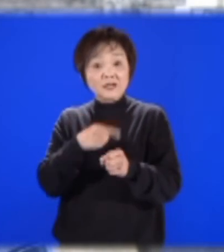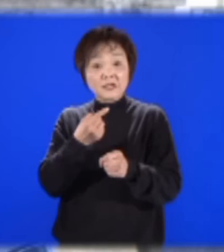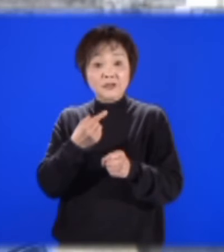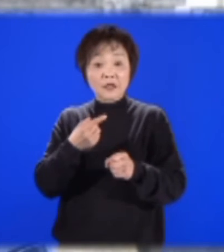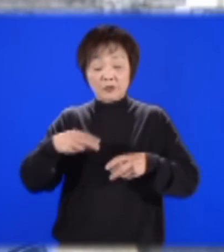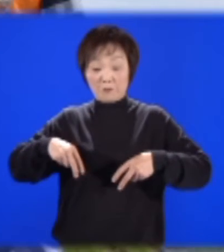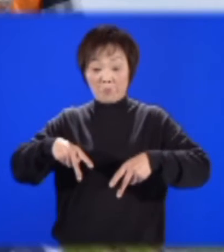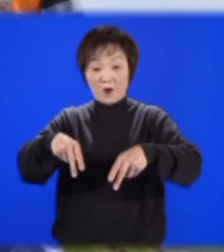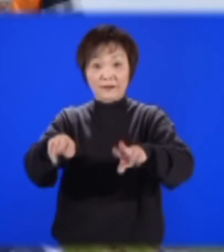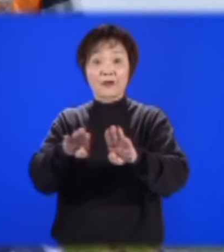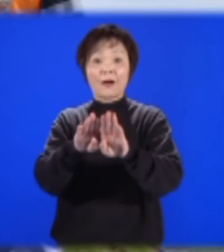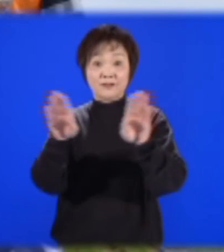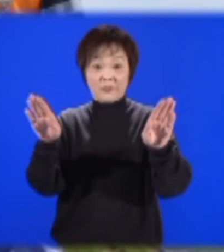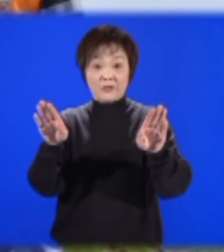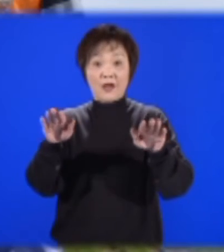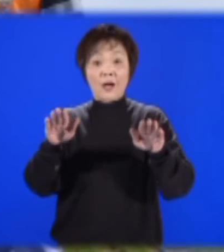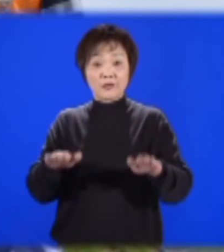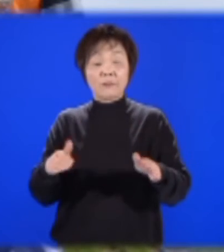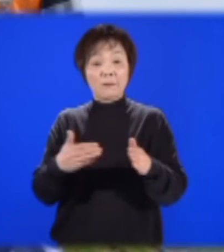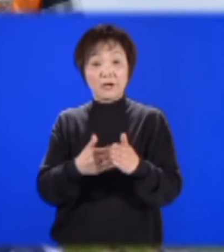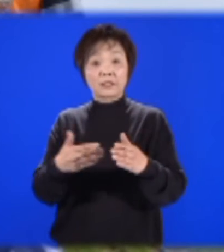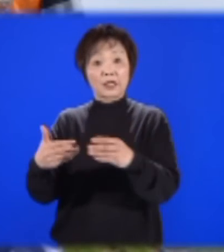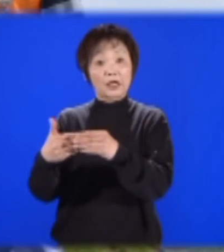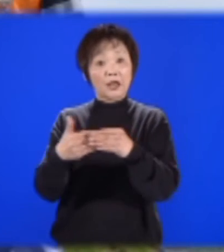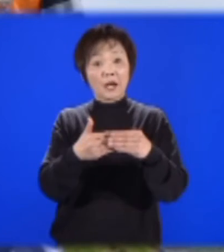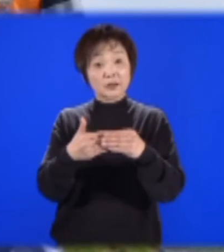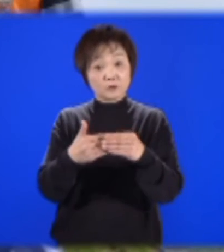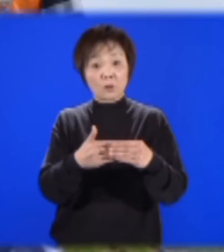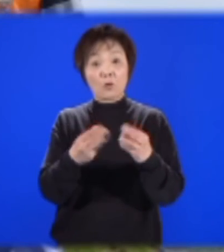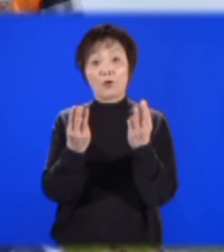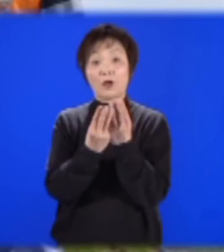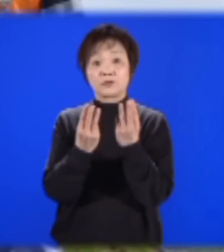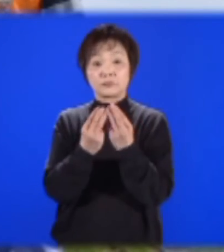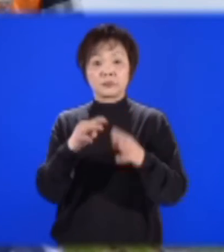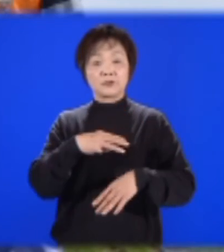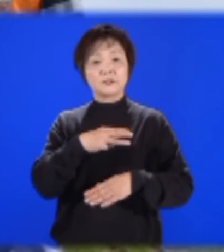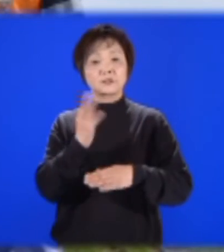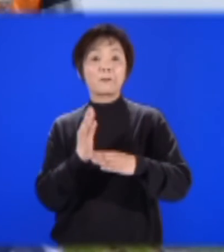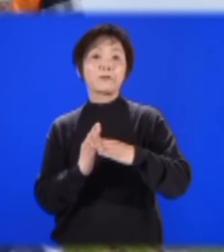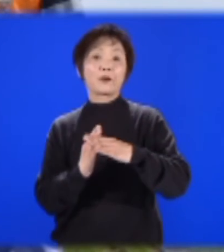でに300回以上のガイド活動をしています。